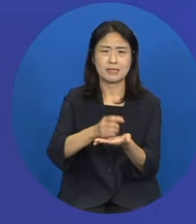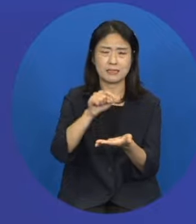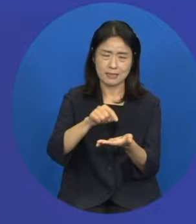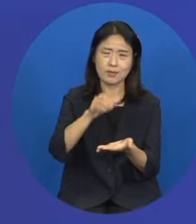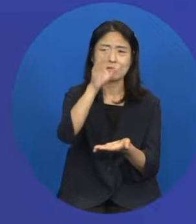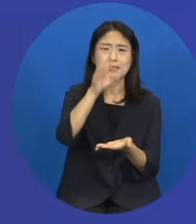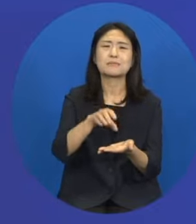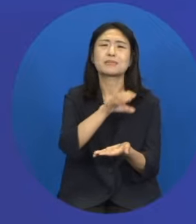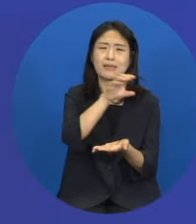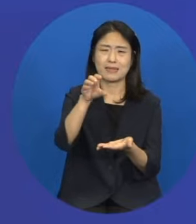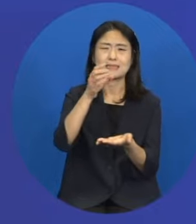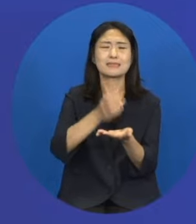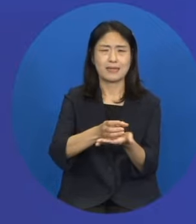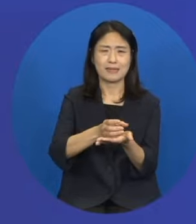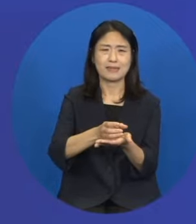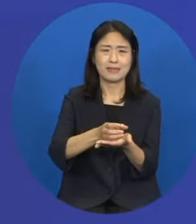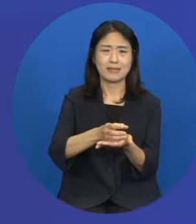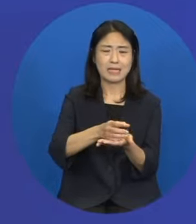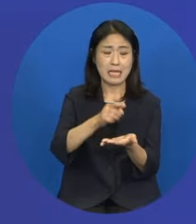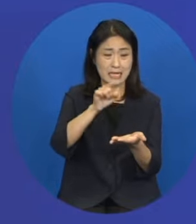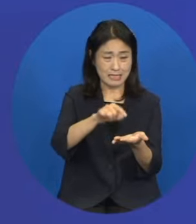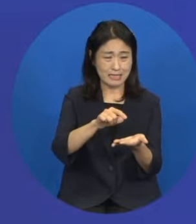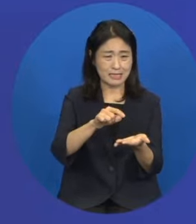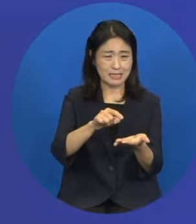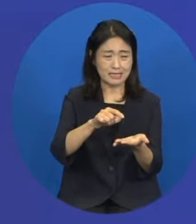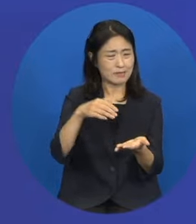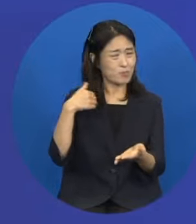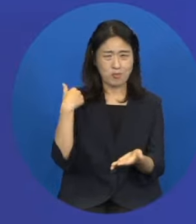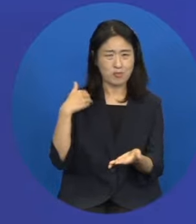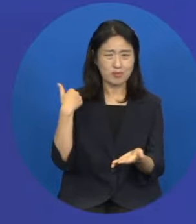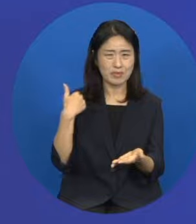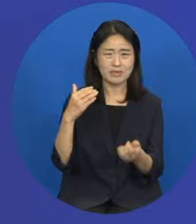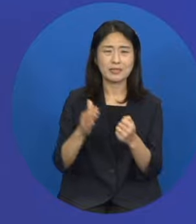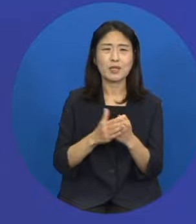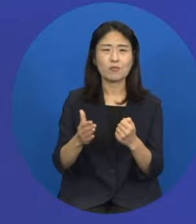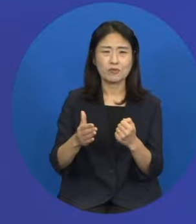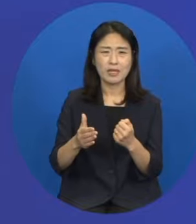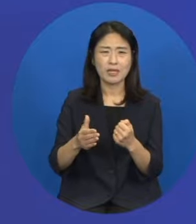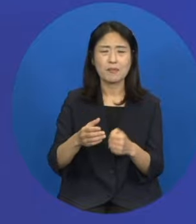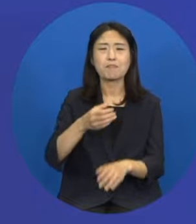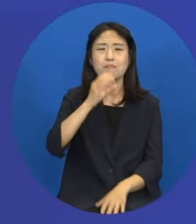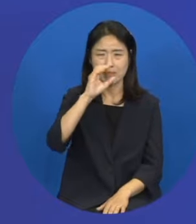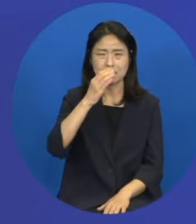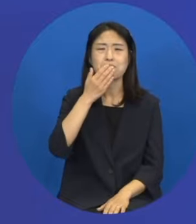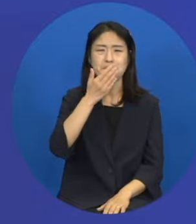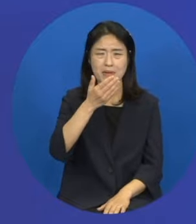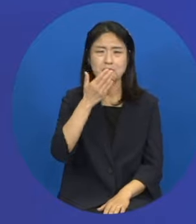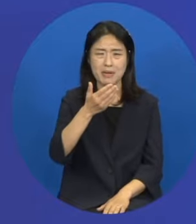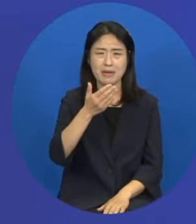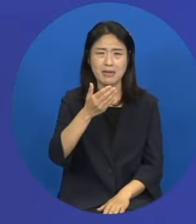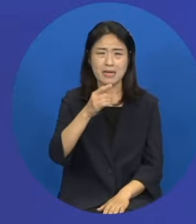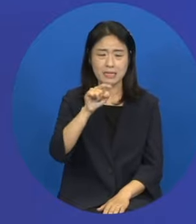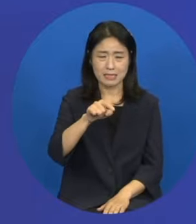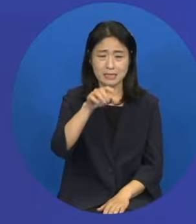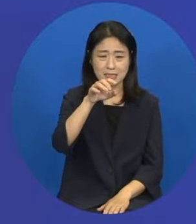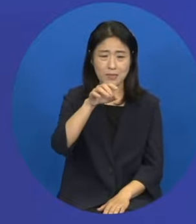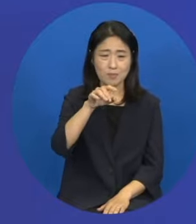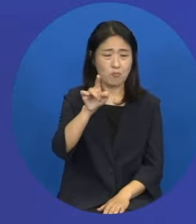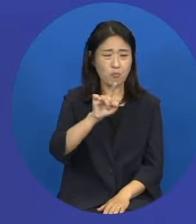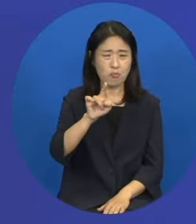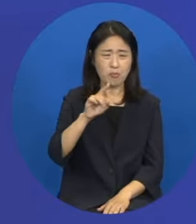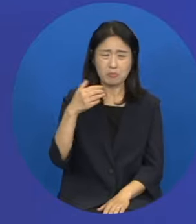뭔지 모르고 마실 수 있다라고 했고 그 자리가 어떤 자리인지 모르고 달라라고 얘기했어요. 그